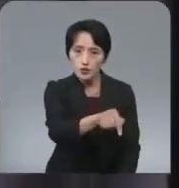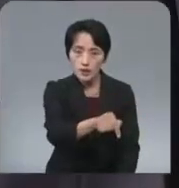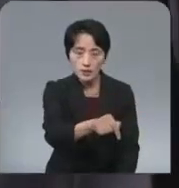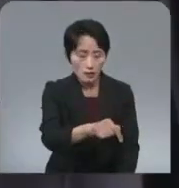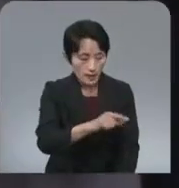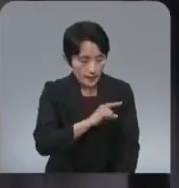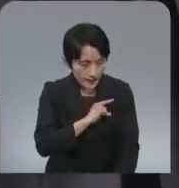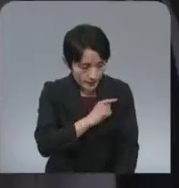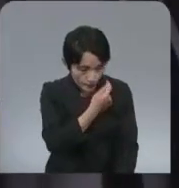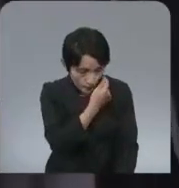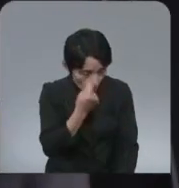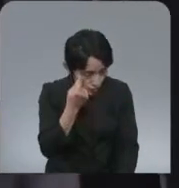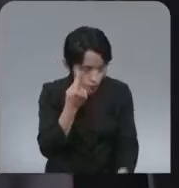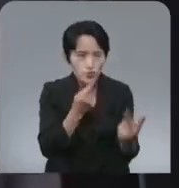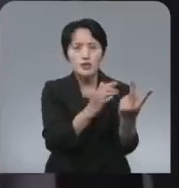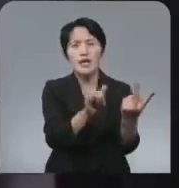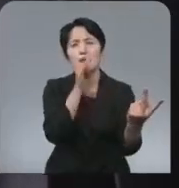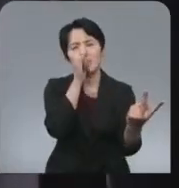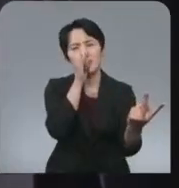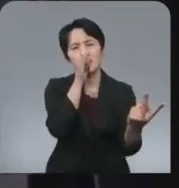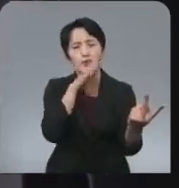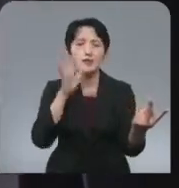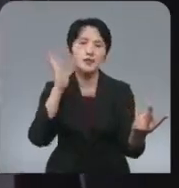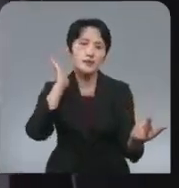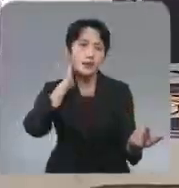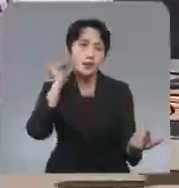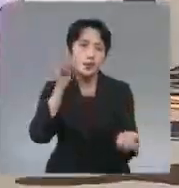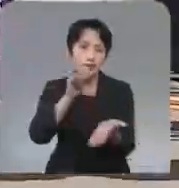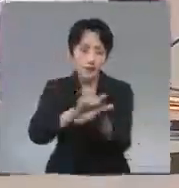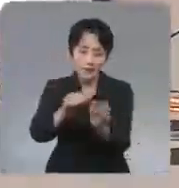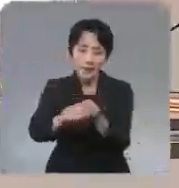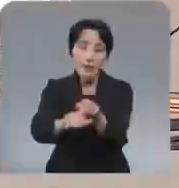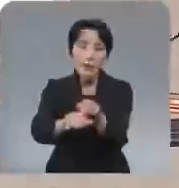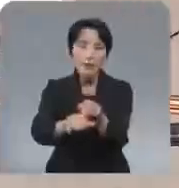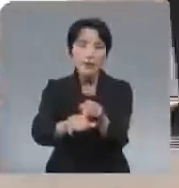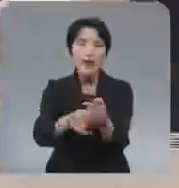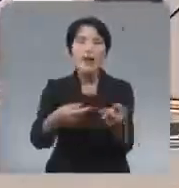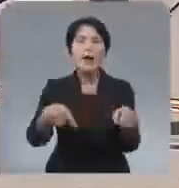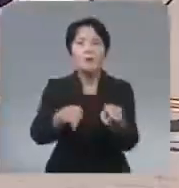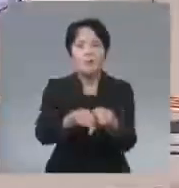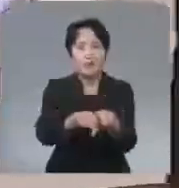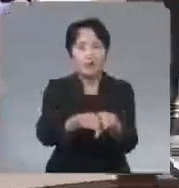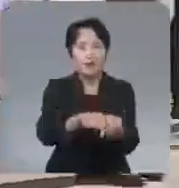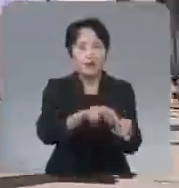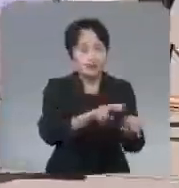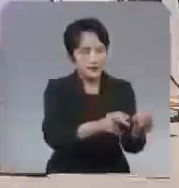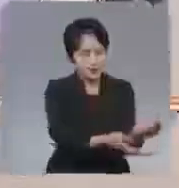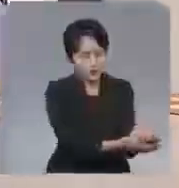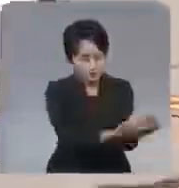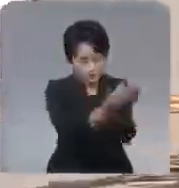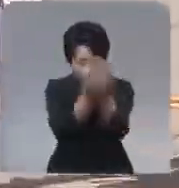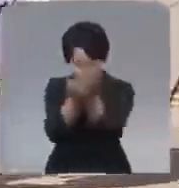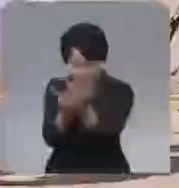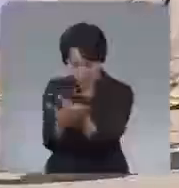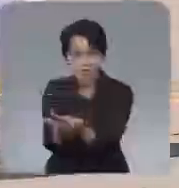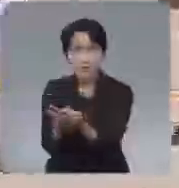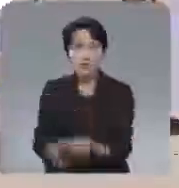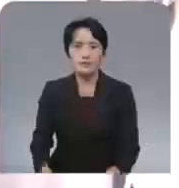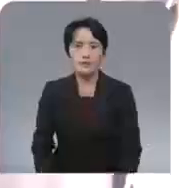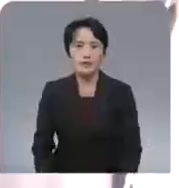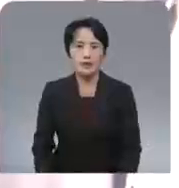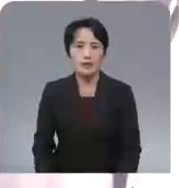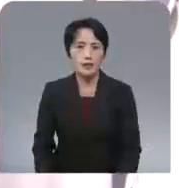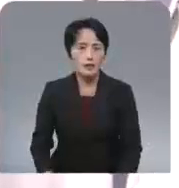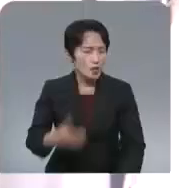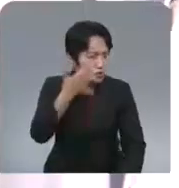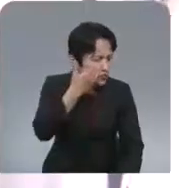aujourd'hui de soldat de première classe qui me choque joue et giorgio dont l'identité avait été confirmés ont été embarqués à